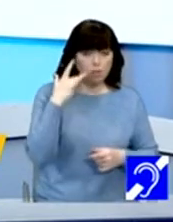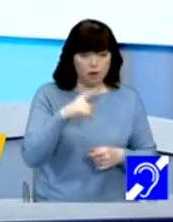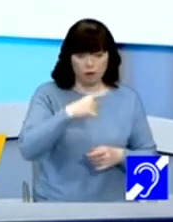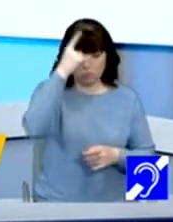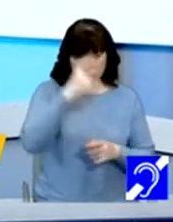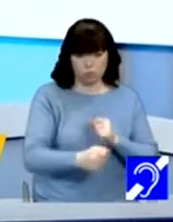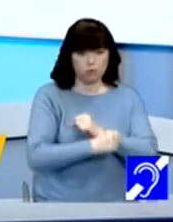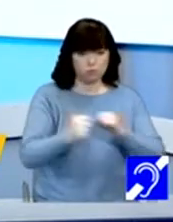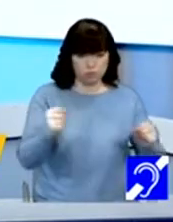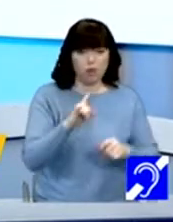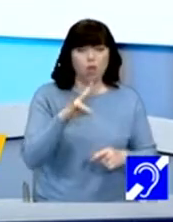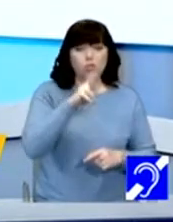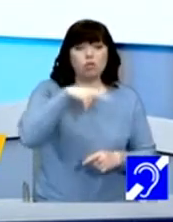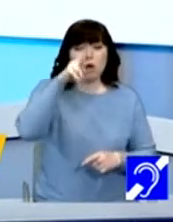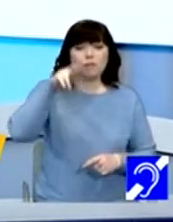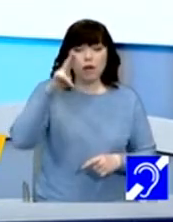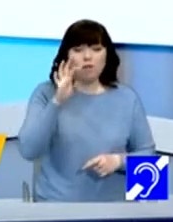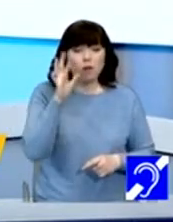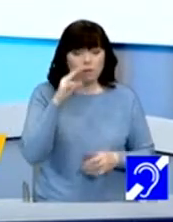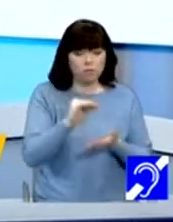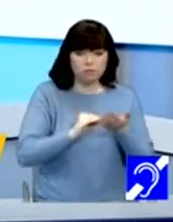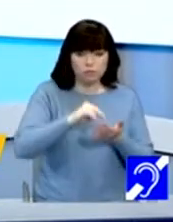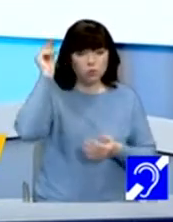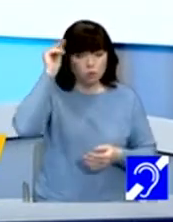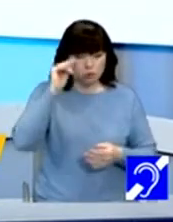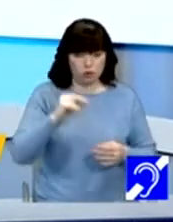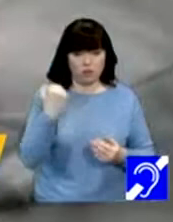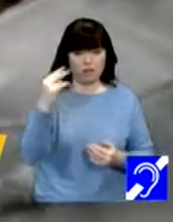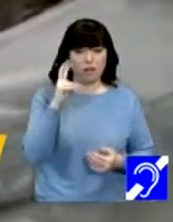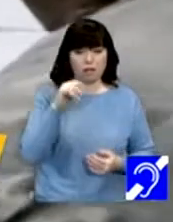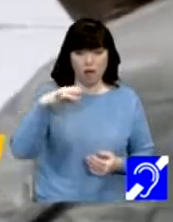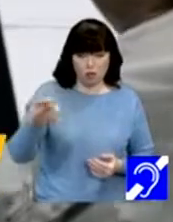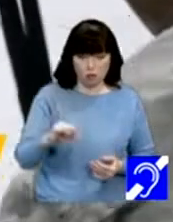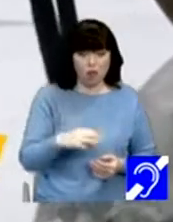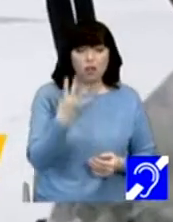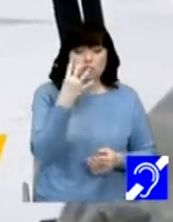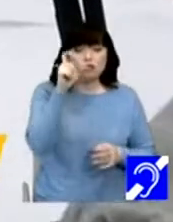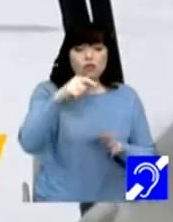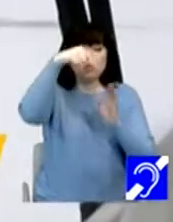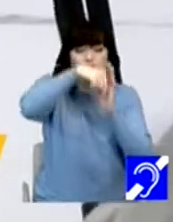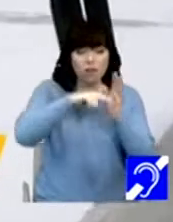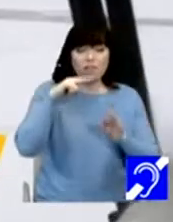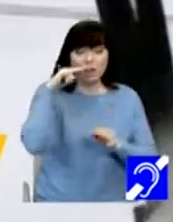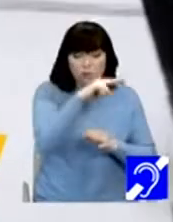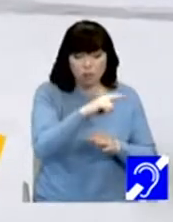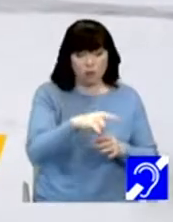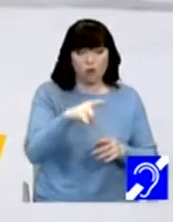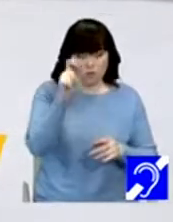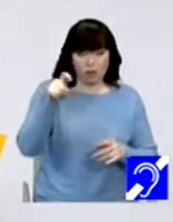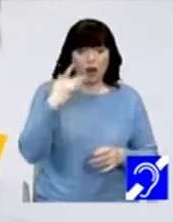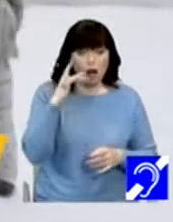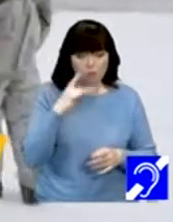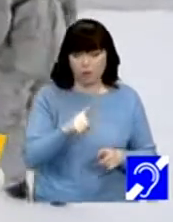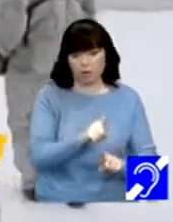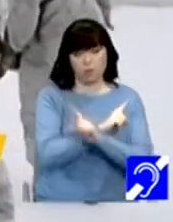nordul îndepărtat al Norvegiei în timpul unui exercițiu de antrenament NATO. Toți cei 4 oameni aflați la bord, cetățeni americani, și-au